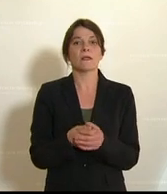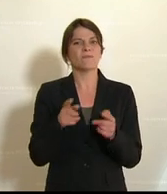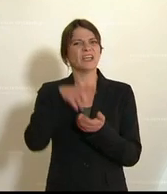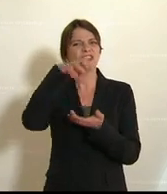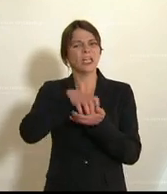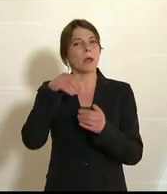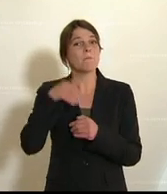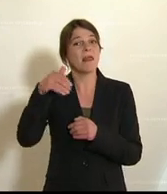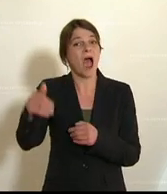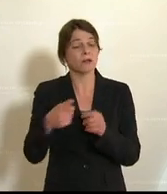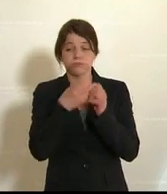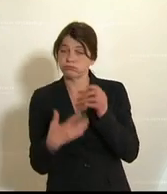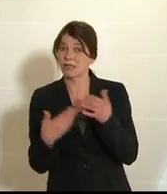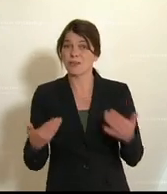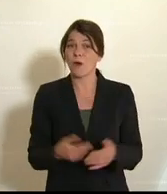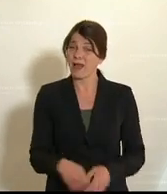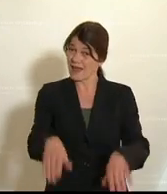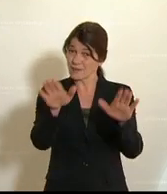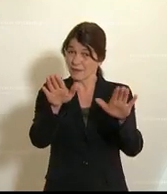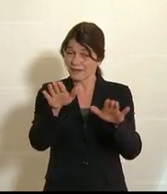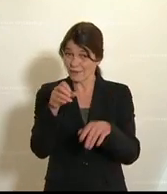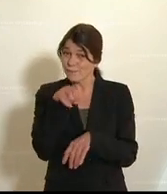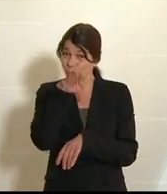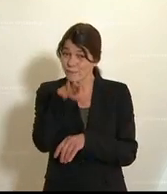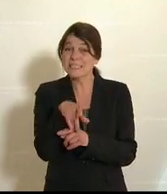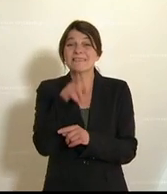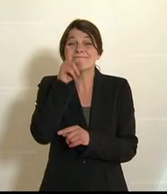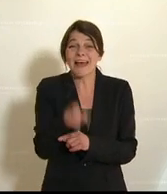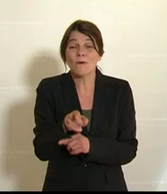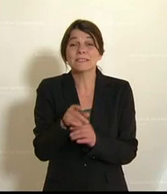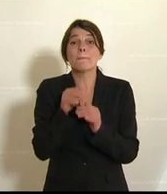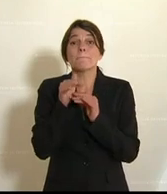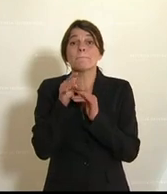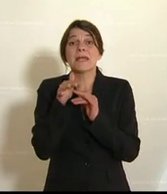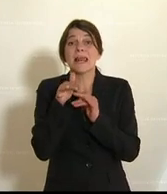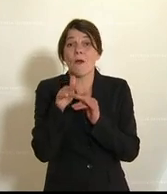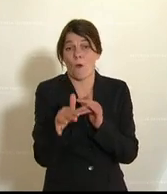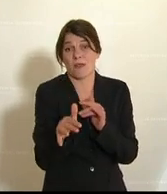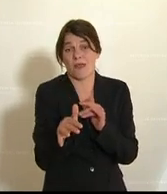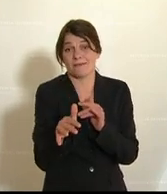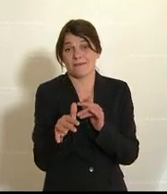Städte-Milliarde etc. Also wir reden von 15.000 Millionen. COFAG.